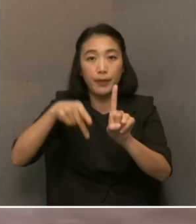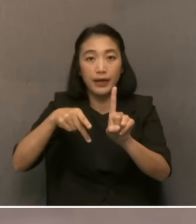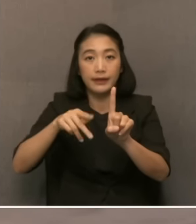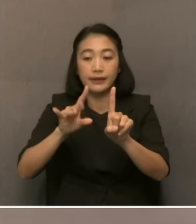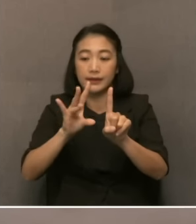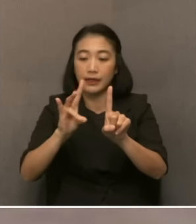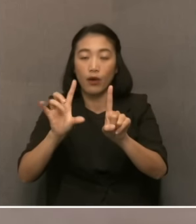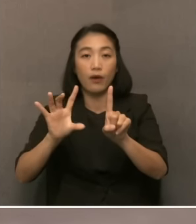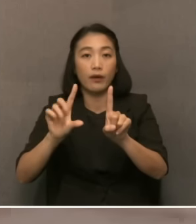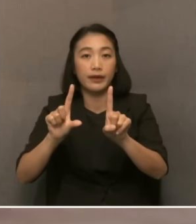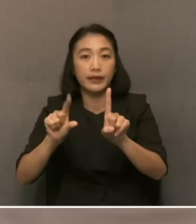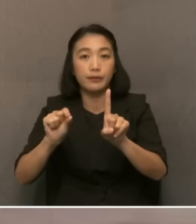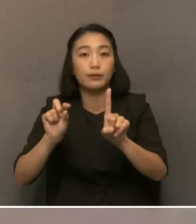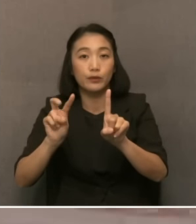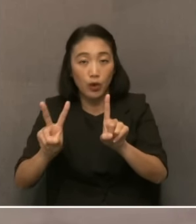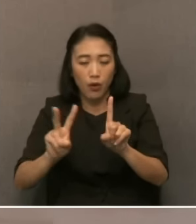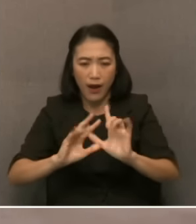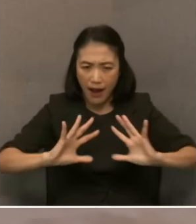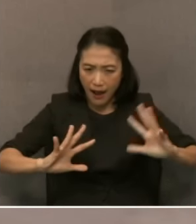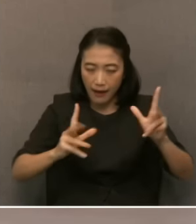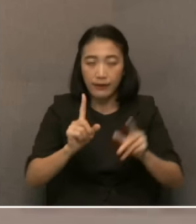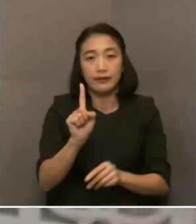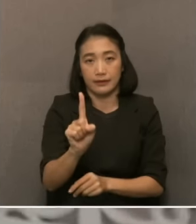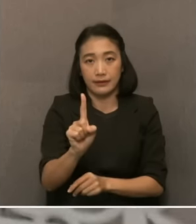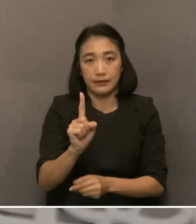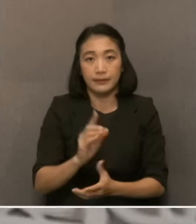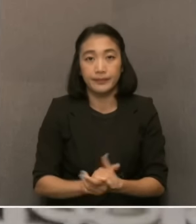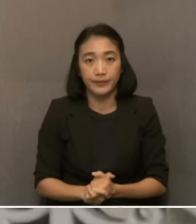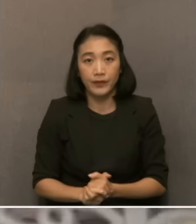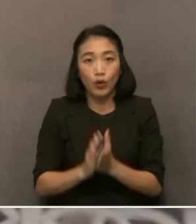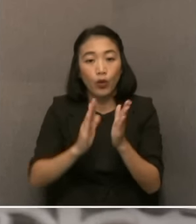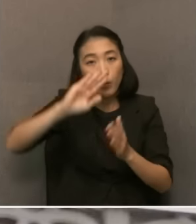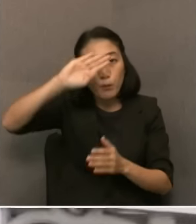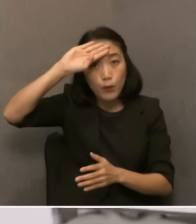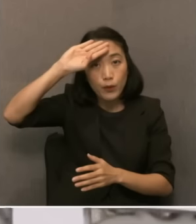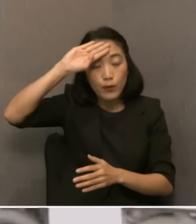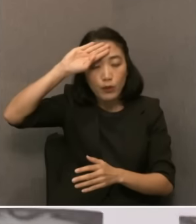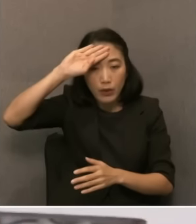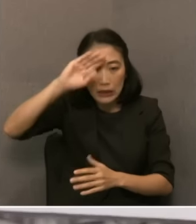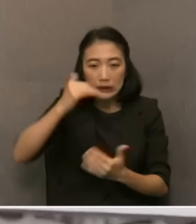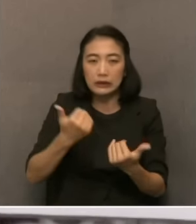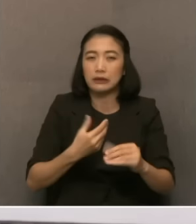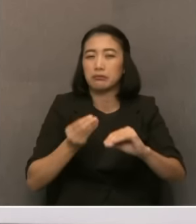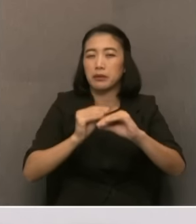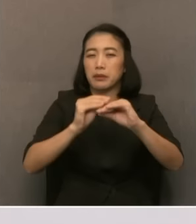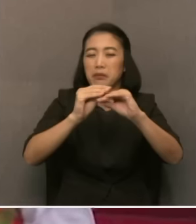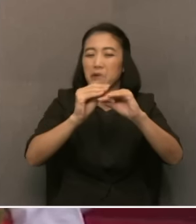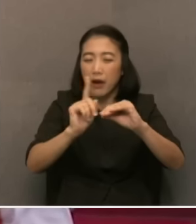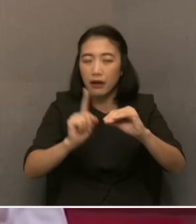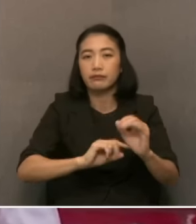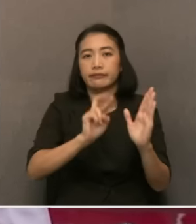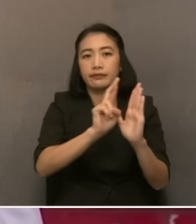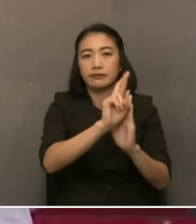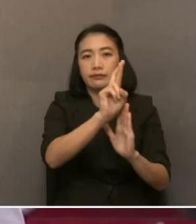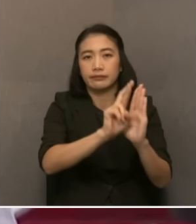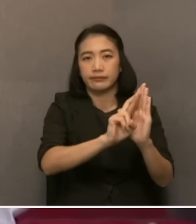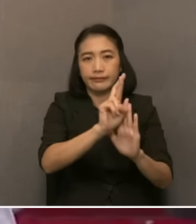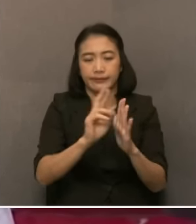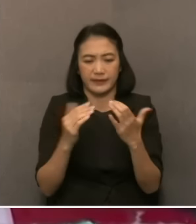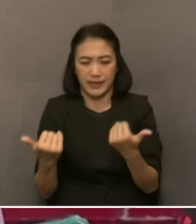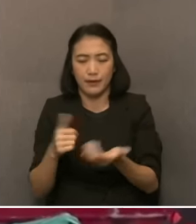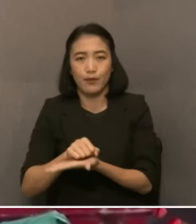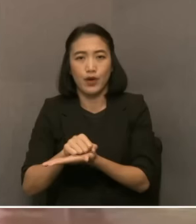คนและยังมีผู้สูญหายอีก 1คนนะคะผู้ป่วยที่เพิ่มขึ้นส่วนใหญ่อยู่ในจังหวัดเชียงรายค่ะสถานบริการสาธารณสุขก็ได้